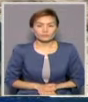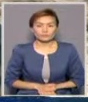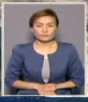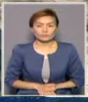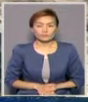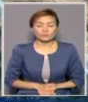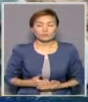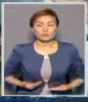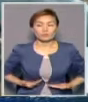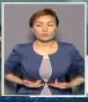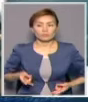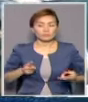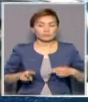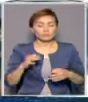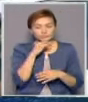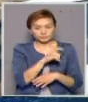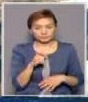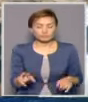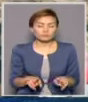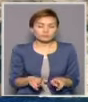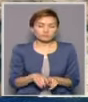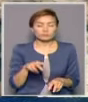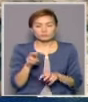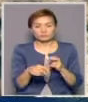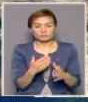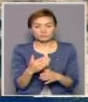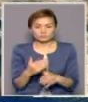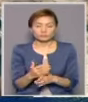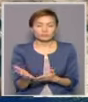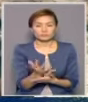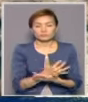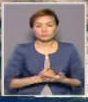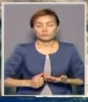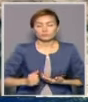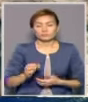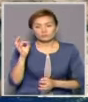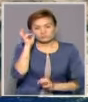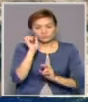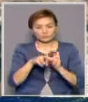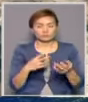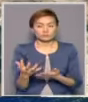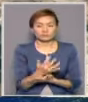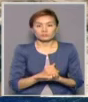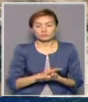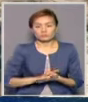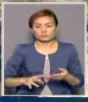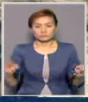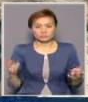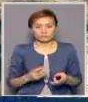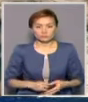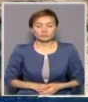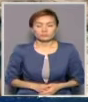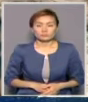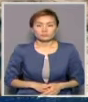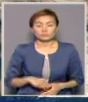кетіп өмірден асатын болса, адамдар келіп, арттарына заттарын келіп жасауын жасайды да, бейіт басын құрады да,